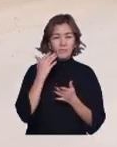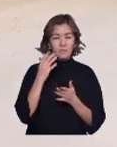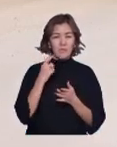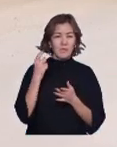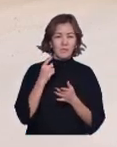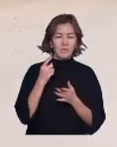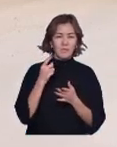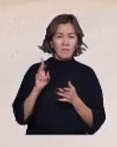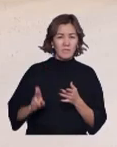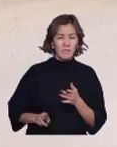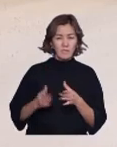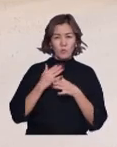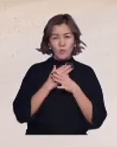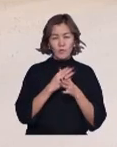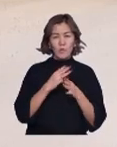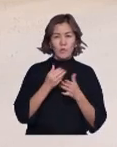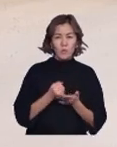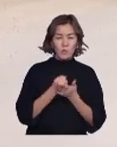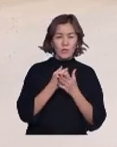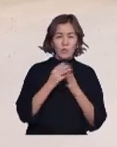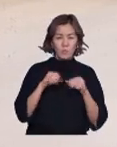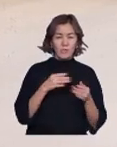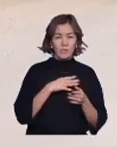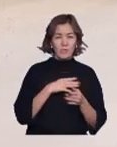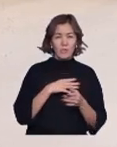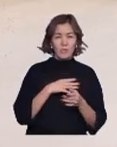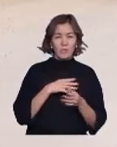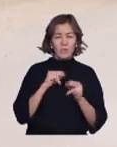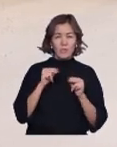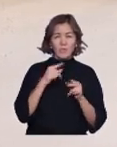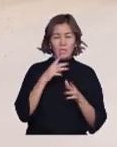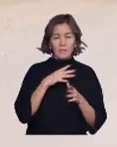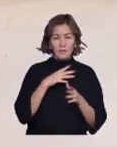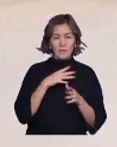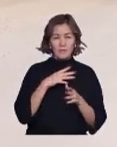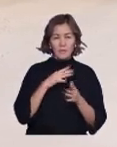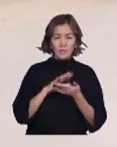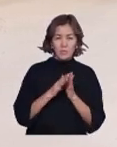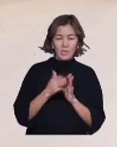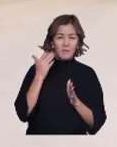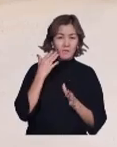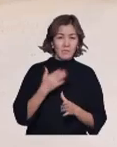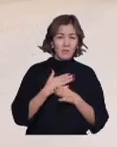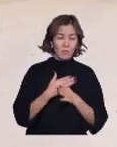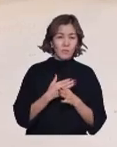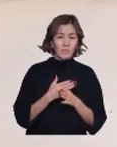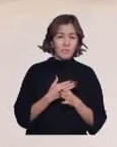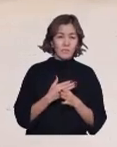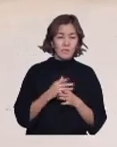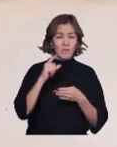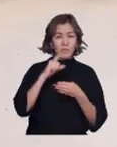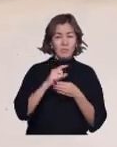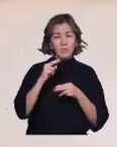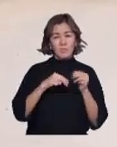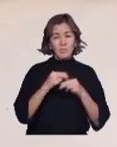көмек беріп отырады. Одай көмек беріп тұрады, біз оны жақсы білеміз енді. Шынын айту керек, ауылдың жағдайына көмектесіп. Мысалы, мен жерде мешіт салып